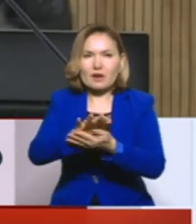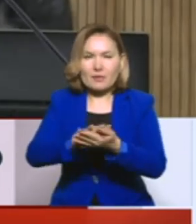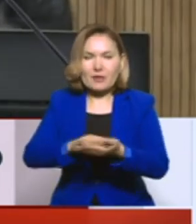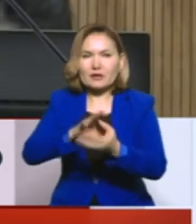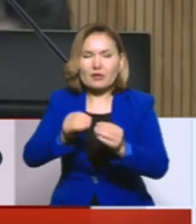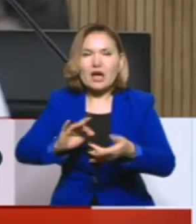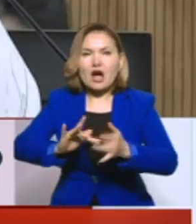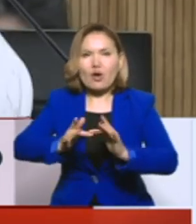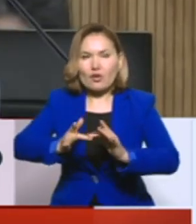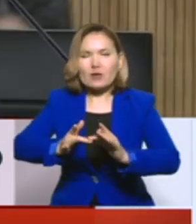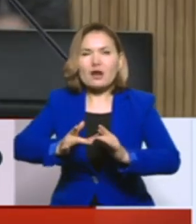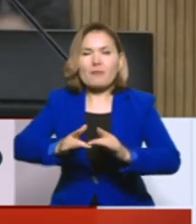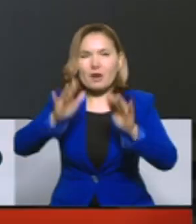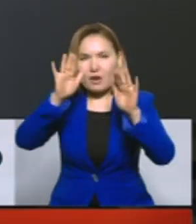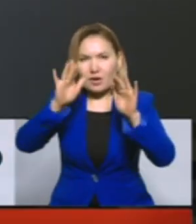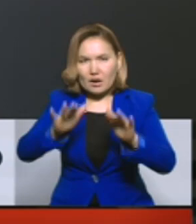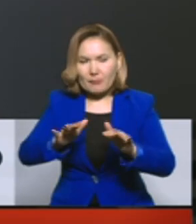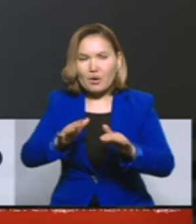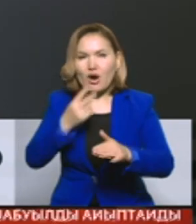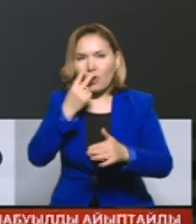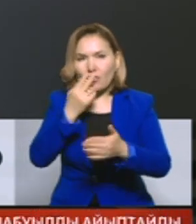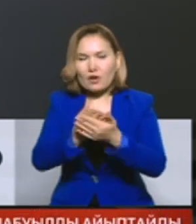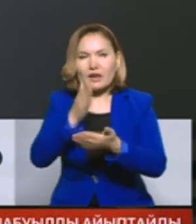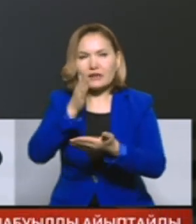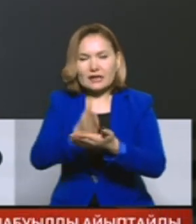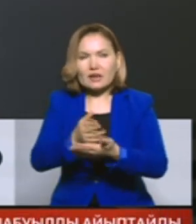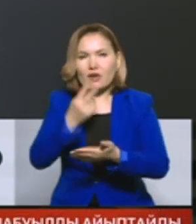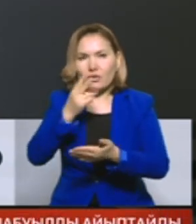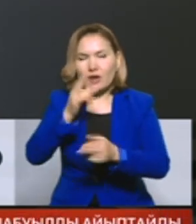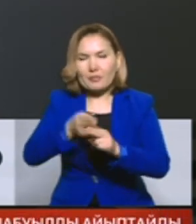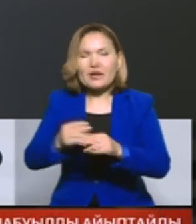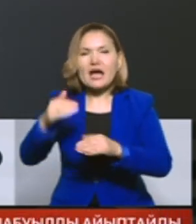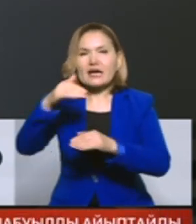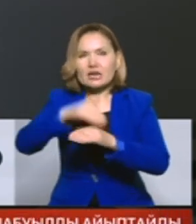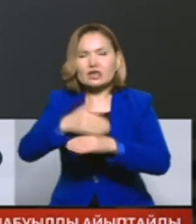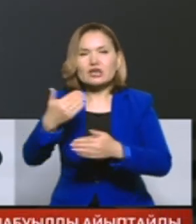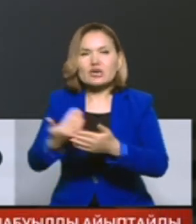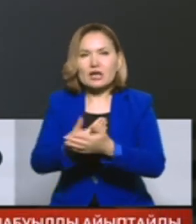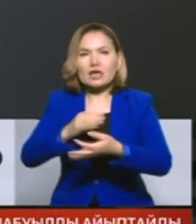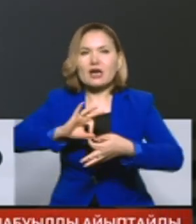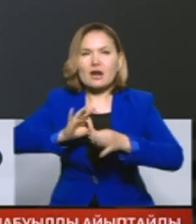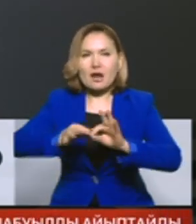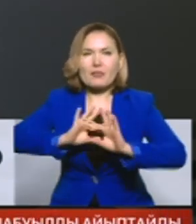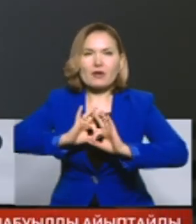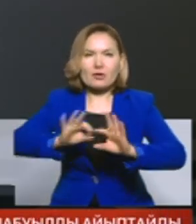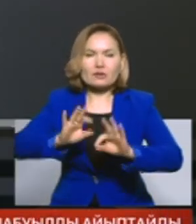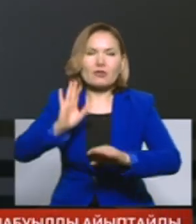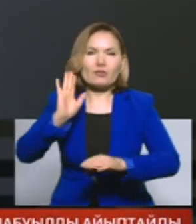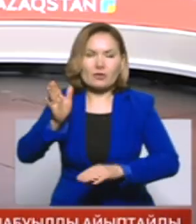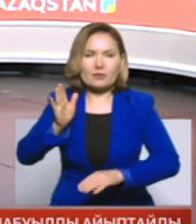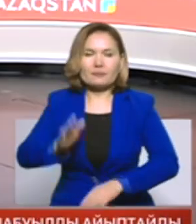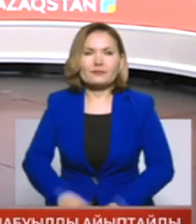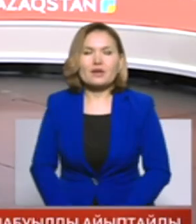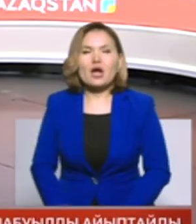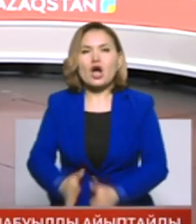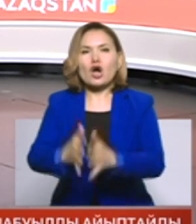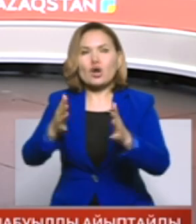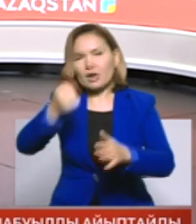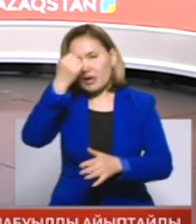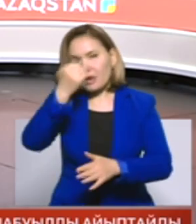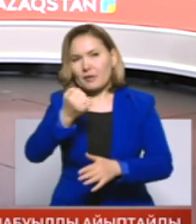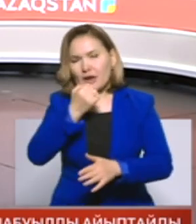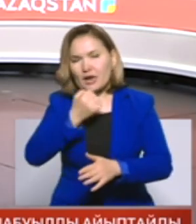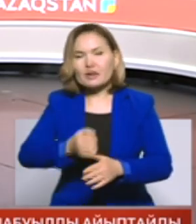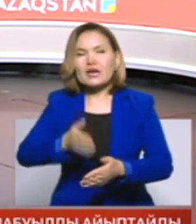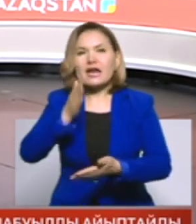онлайн трансляцияда көрсетіліп жатыр. Толығырақ кешкілік жаңалықта тарқатам студия. Я Динара Рахмет, сот